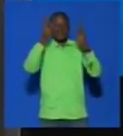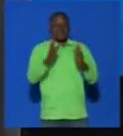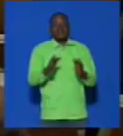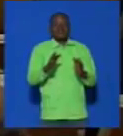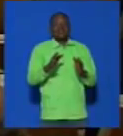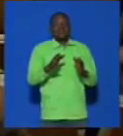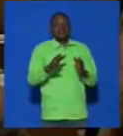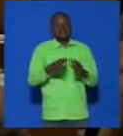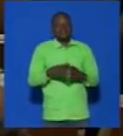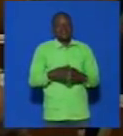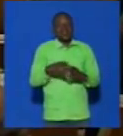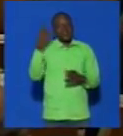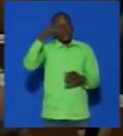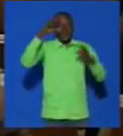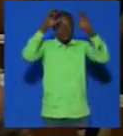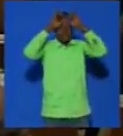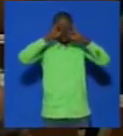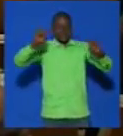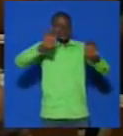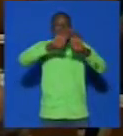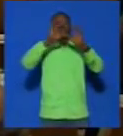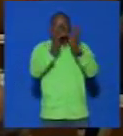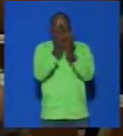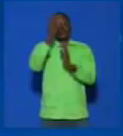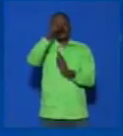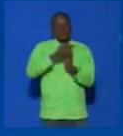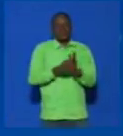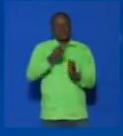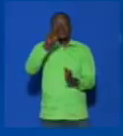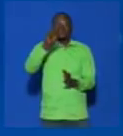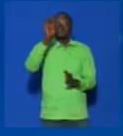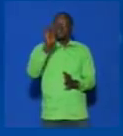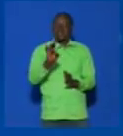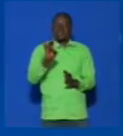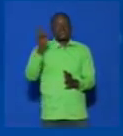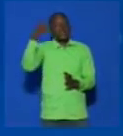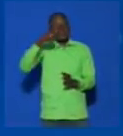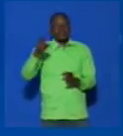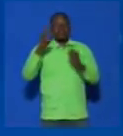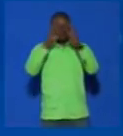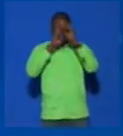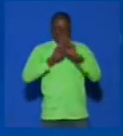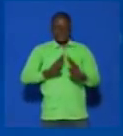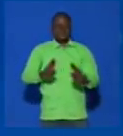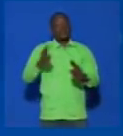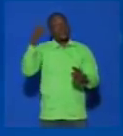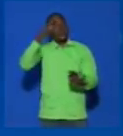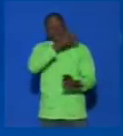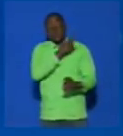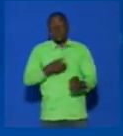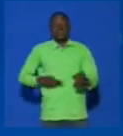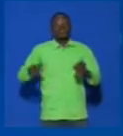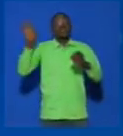grecques pour le président de la commission européenne les vingt-sept ont tout fait pour aider le royaume uni à respecter le verdict de son référendum de